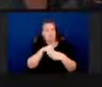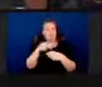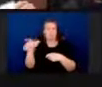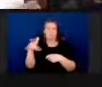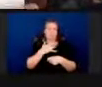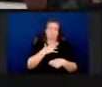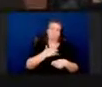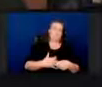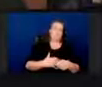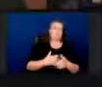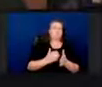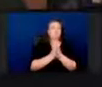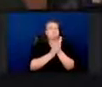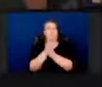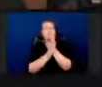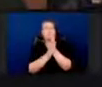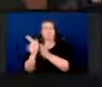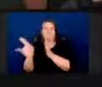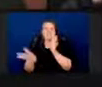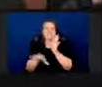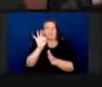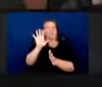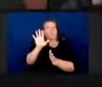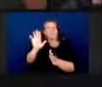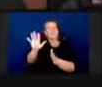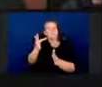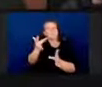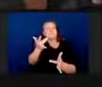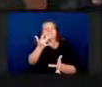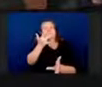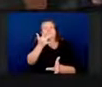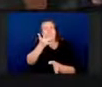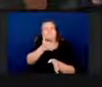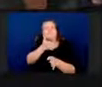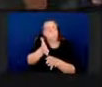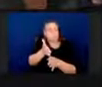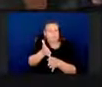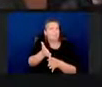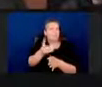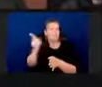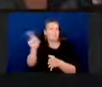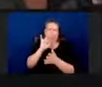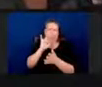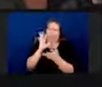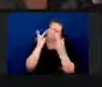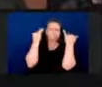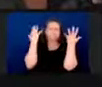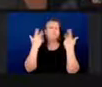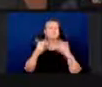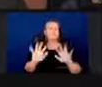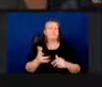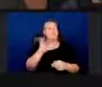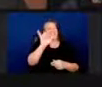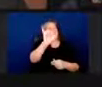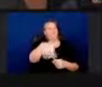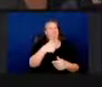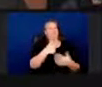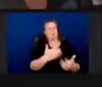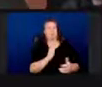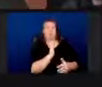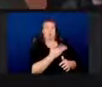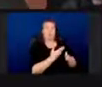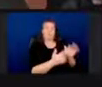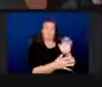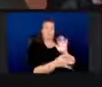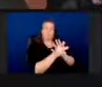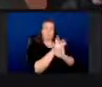هذا الذي يحصل عندما يتم تحفيز الطالب، ولهذا نحن ينبغي